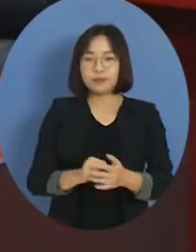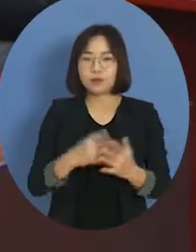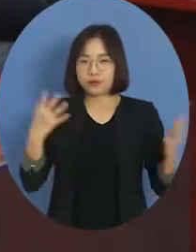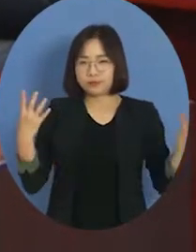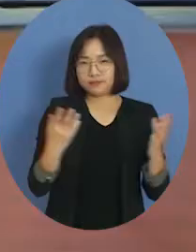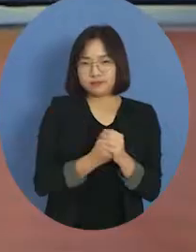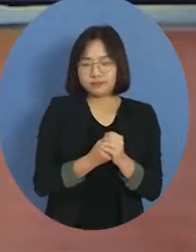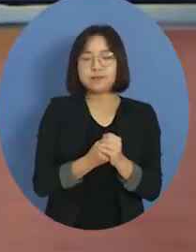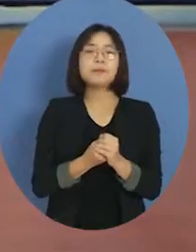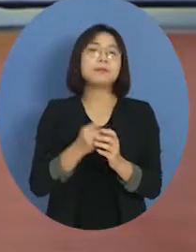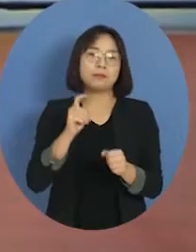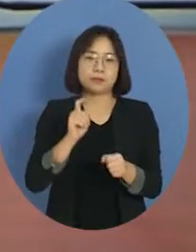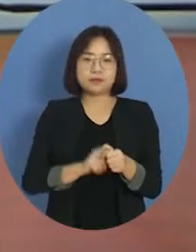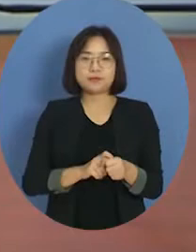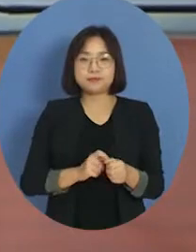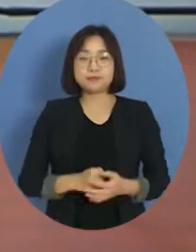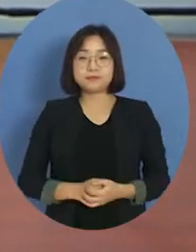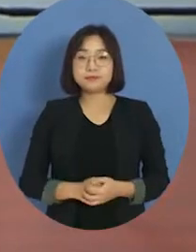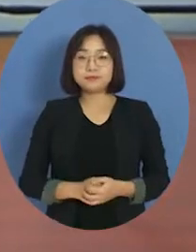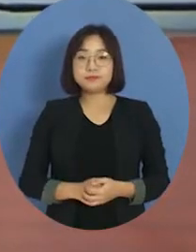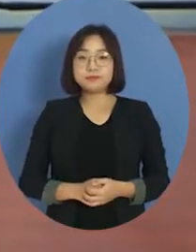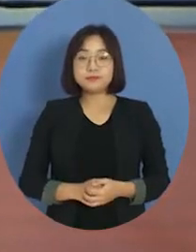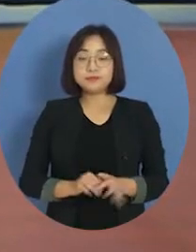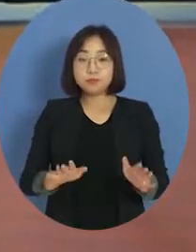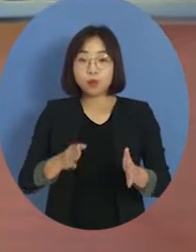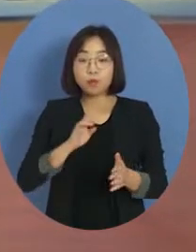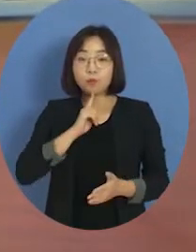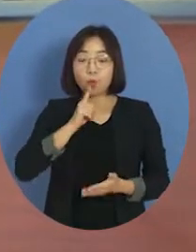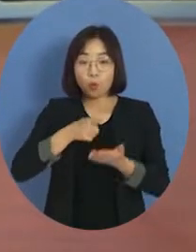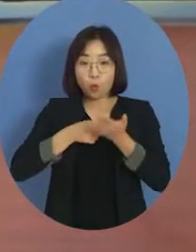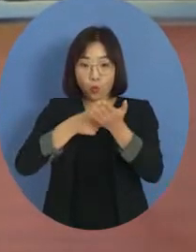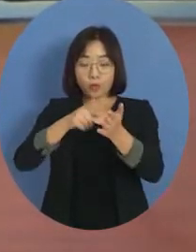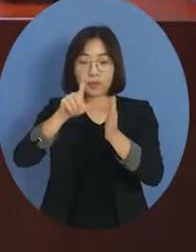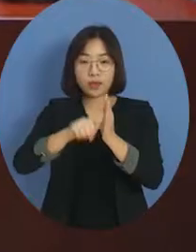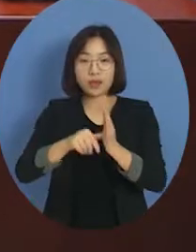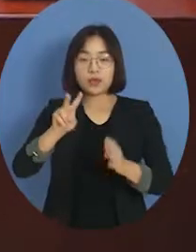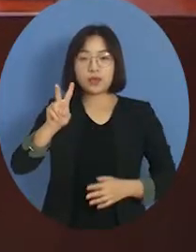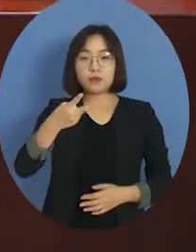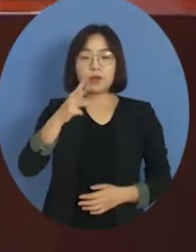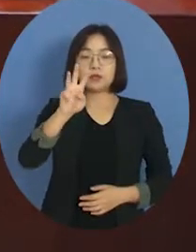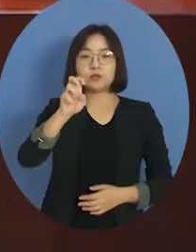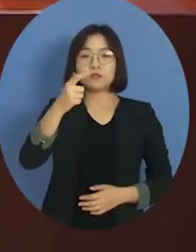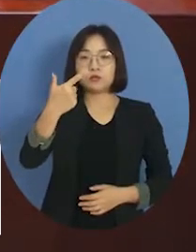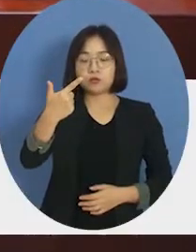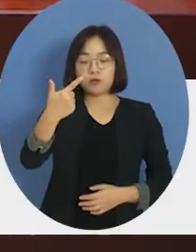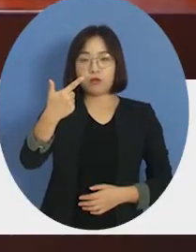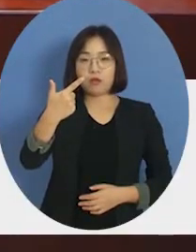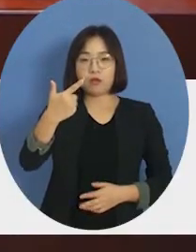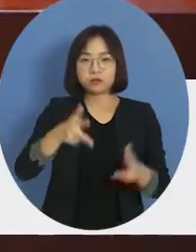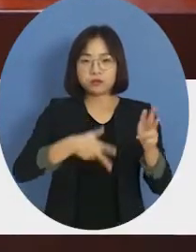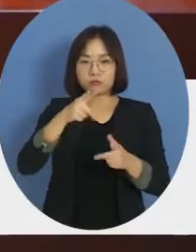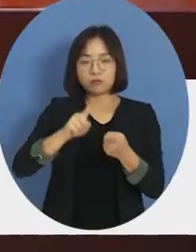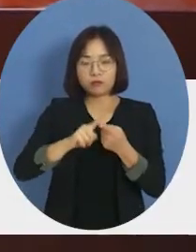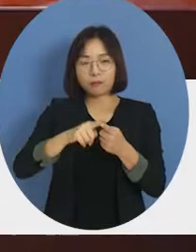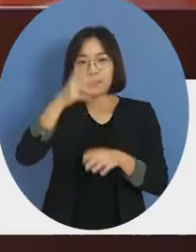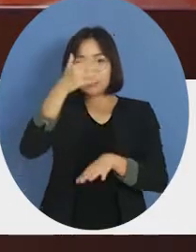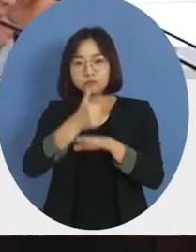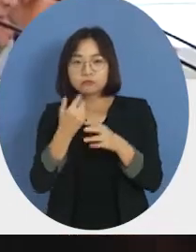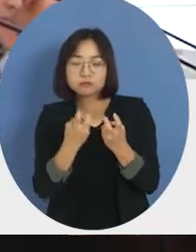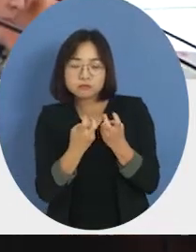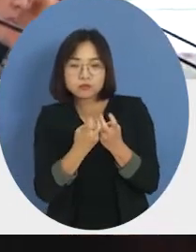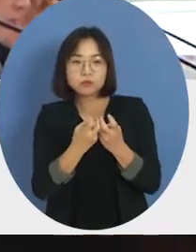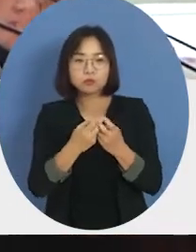민선 6기 시정의 완성도를 높이기 위해 마련된 것으로 이날 보고회에는 236개 단위 사업에 대한 마무리